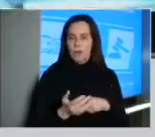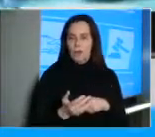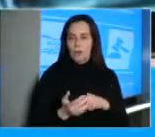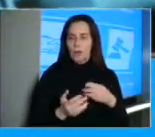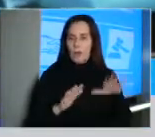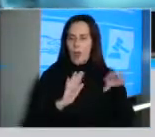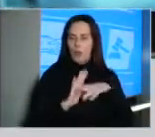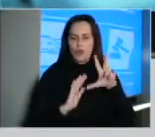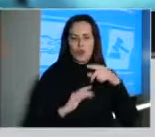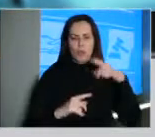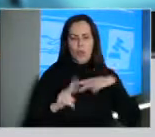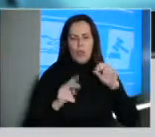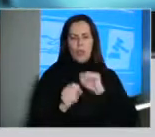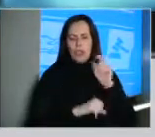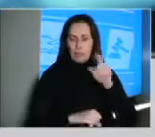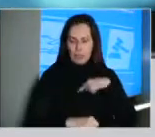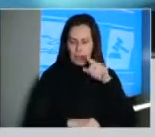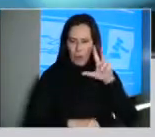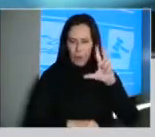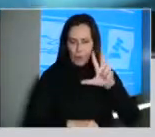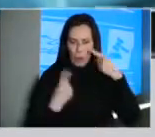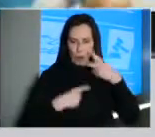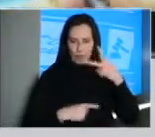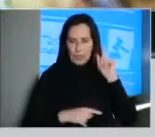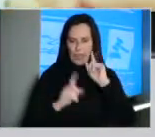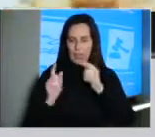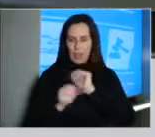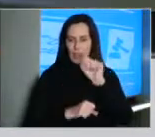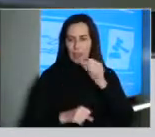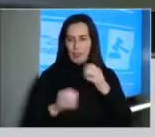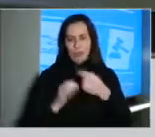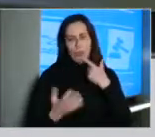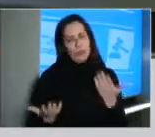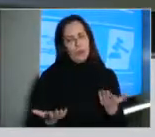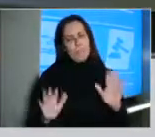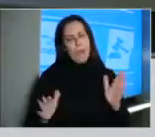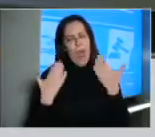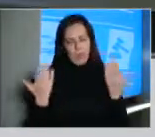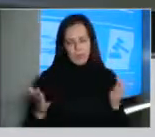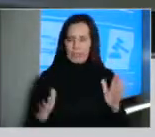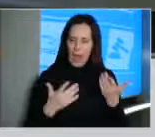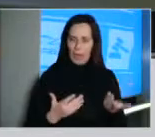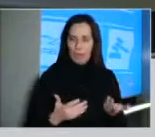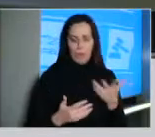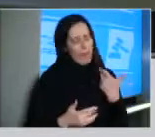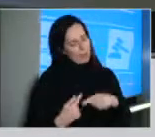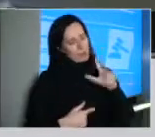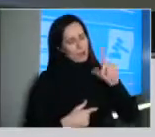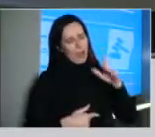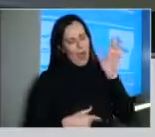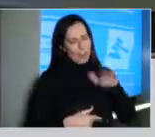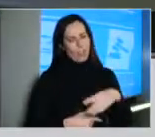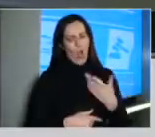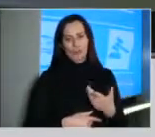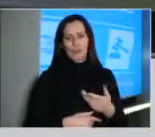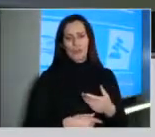על פי החוק, 30 יום אני יכול להגיש עתירה. אם אני אלך ביום ה-31 ואגיש את העתירה, בית המשפט יגיד לי, מיהרת, הזדרזת. מה זה 30 יום? אתה מבין? עזוב את החוק